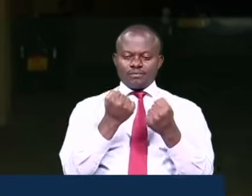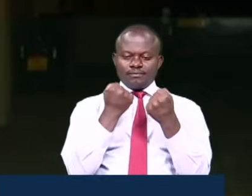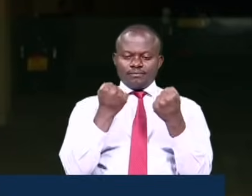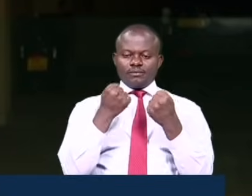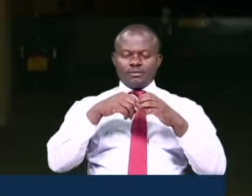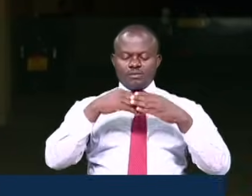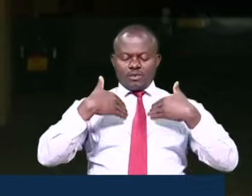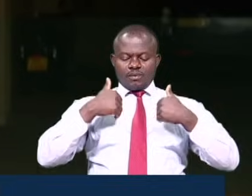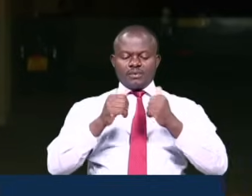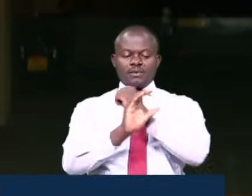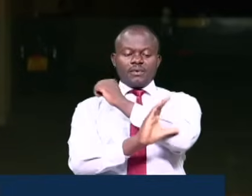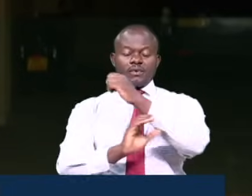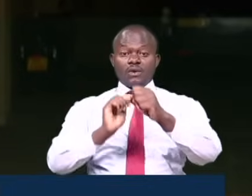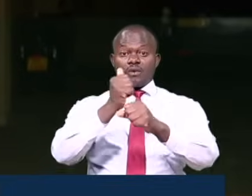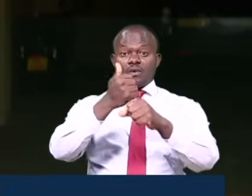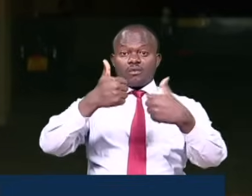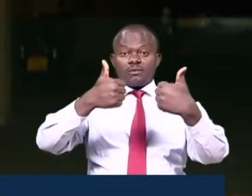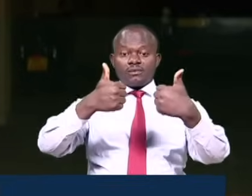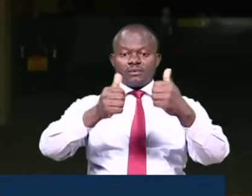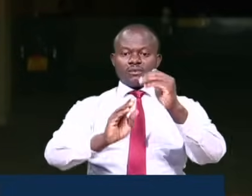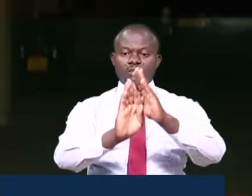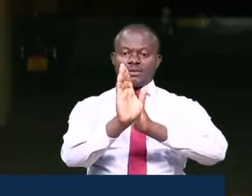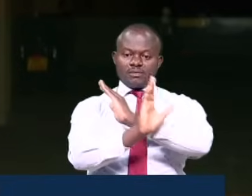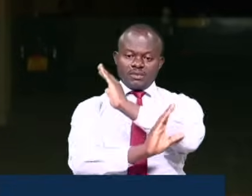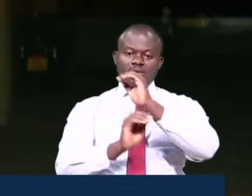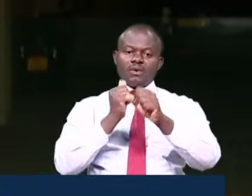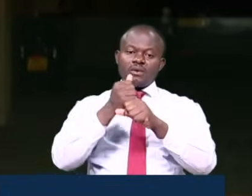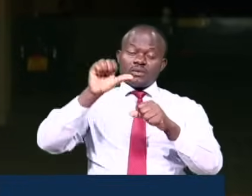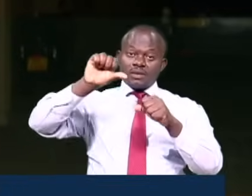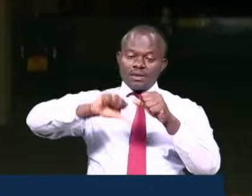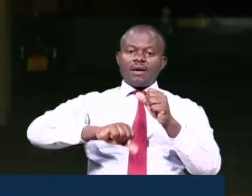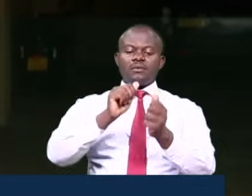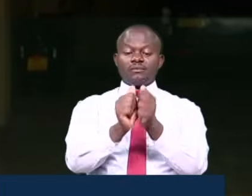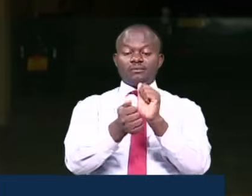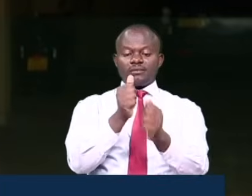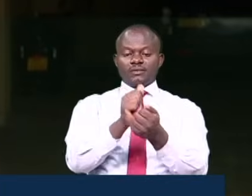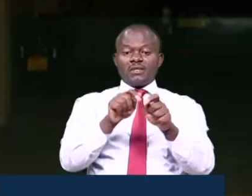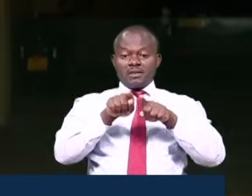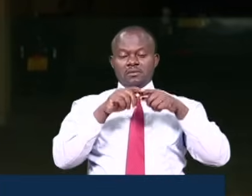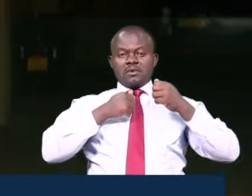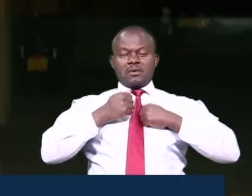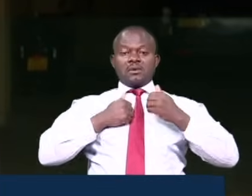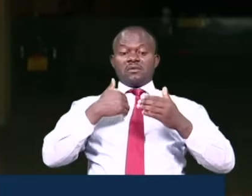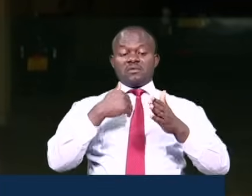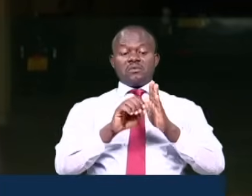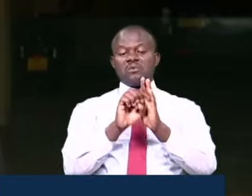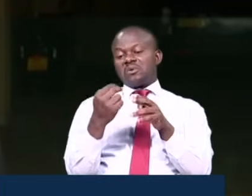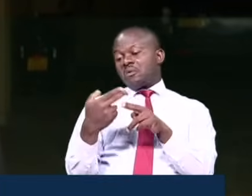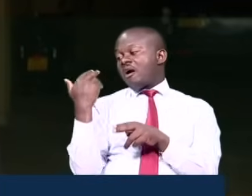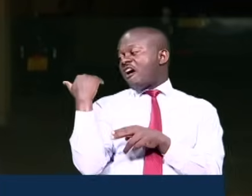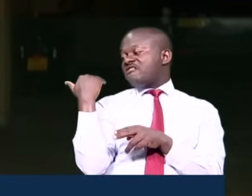bw'igihugu rwakoze neza ruteza imbere igihugu rwakoze n'abinyenyeri ruragisenya ngira ngo nk'abanyarwanda dufite urugero rwo hafi